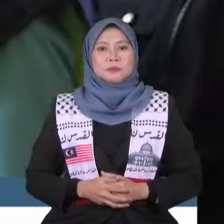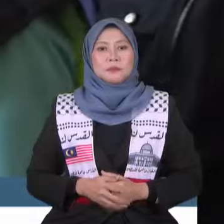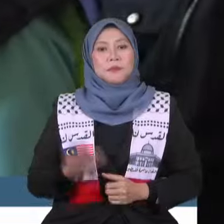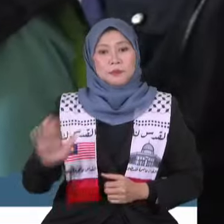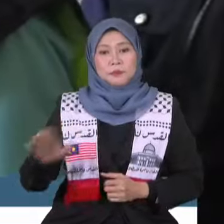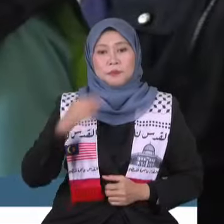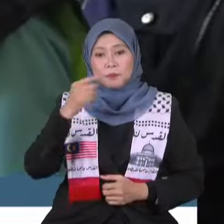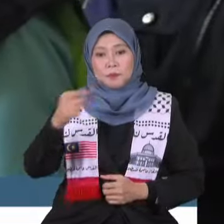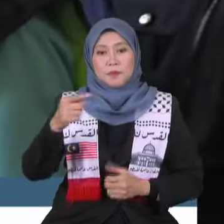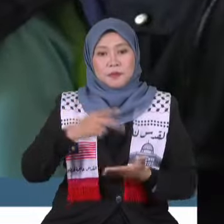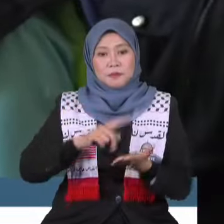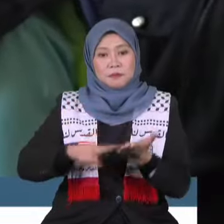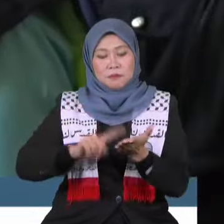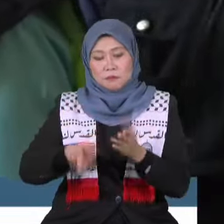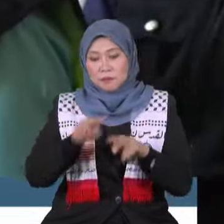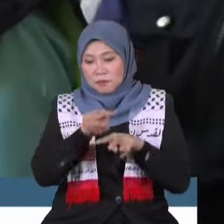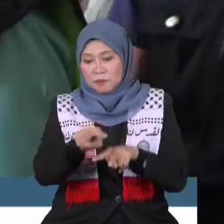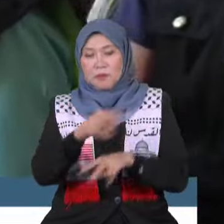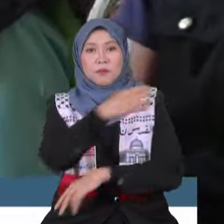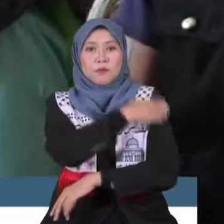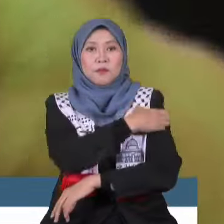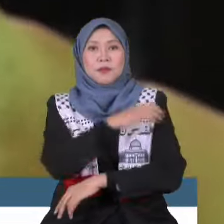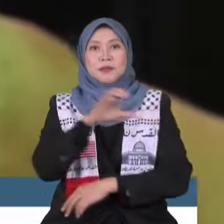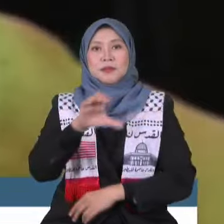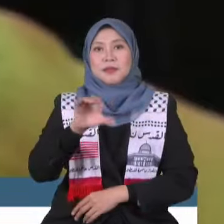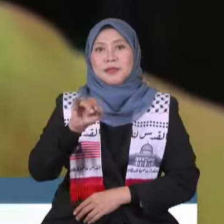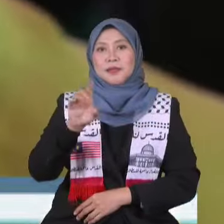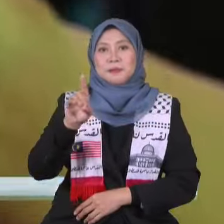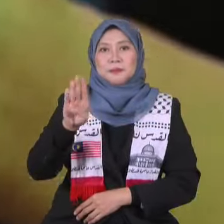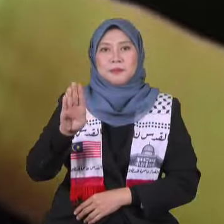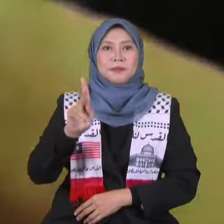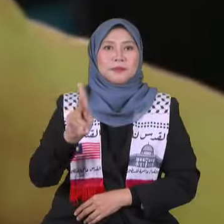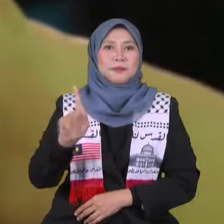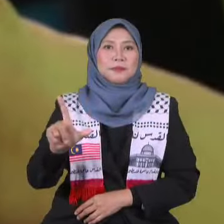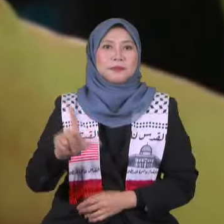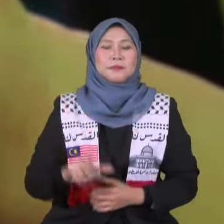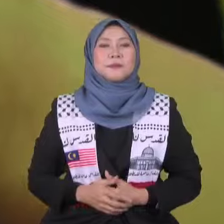Beliau berkata demikian selepas membuat operasi penguatkuasaan CIDB Kuala Lumpur.